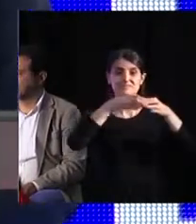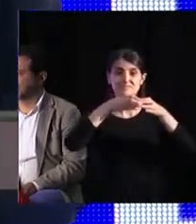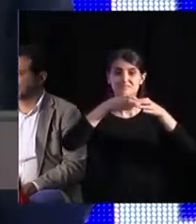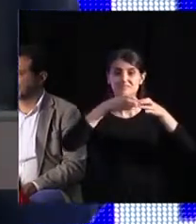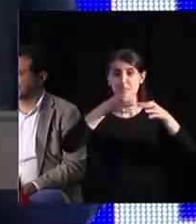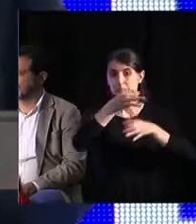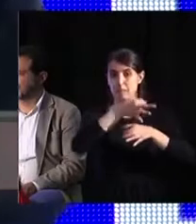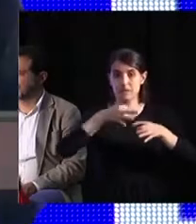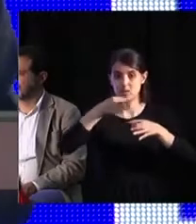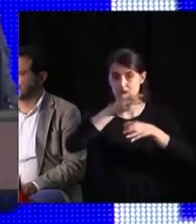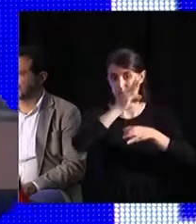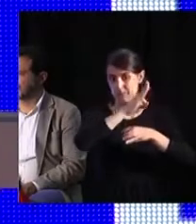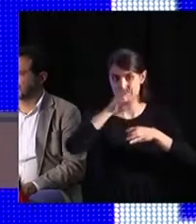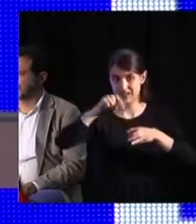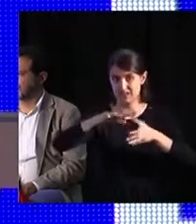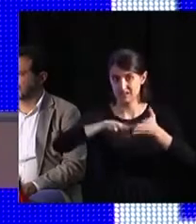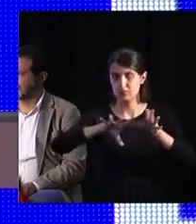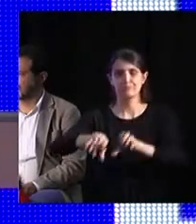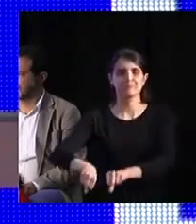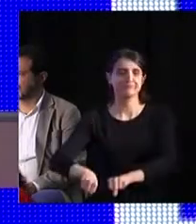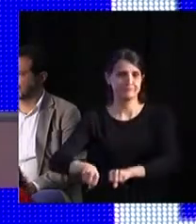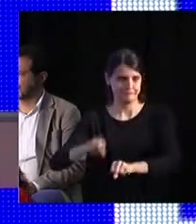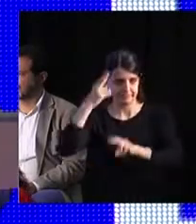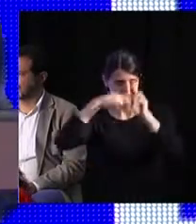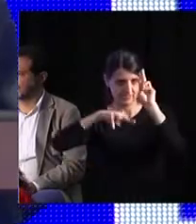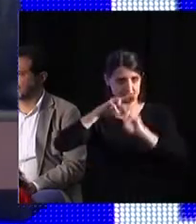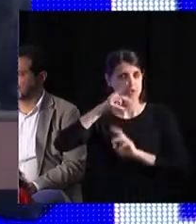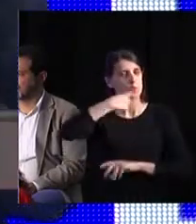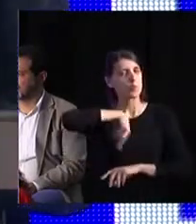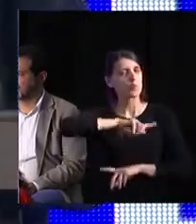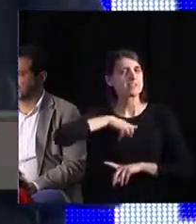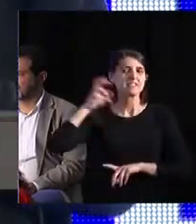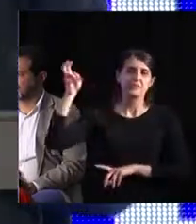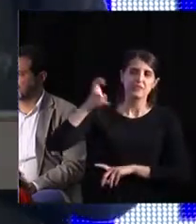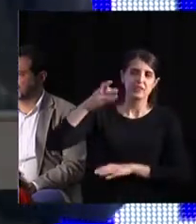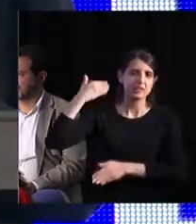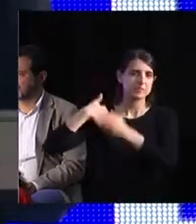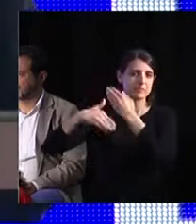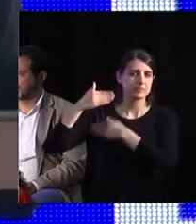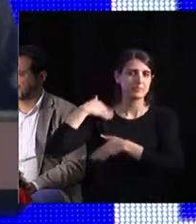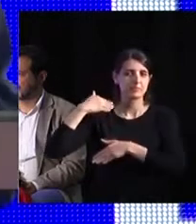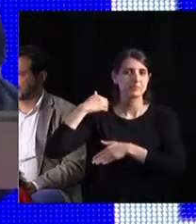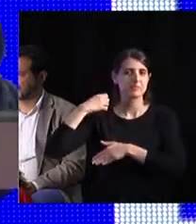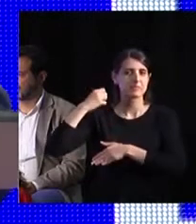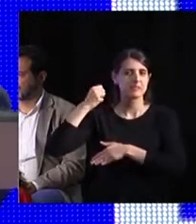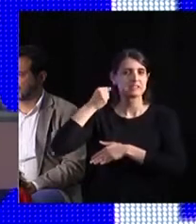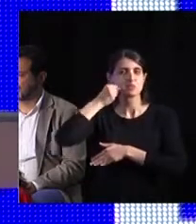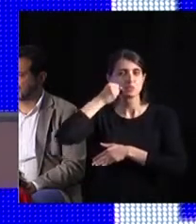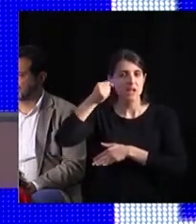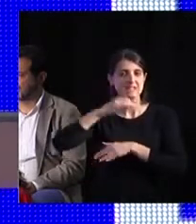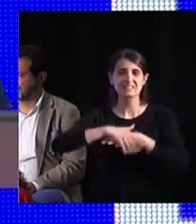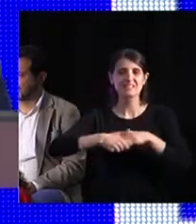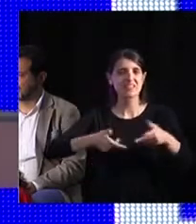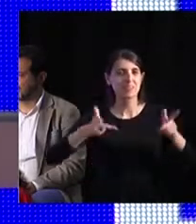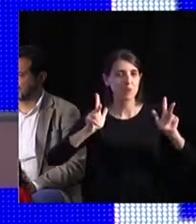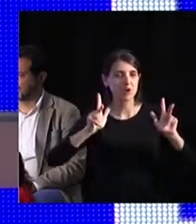una minoria aquí, com els del PP. Nosaltres ens sentim hereus d'aquells socialistes demòcrates dels